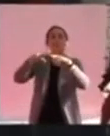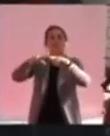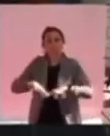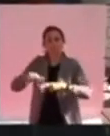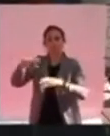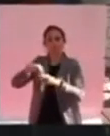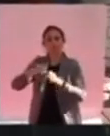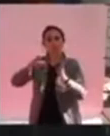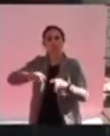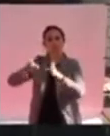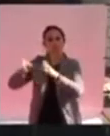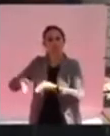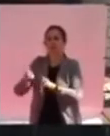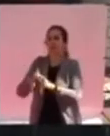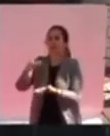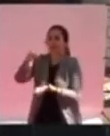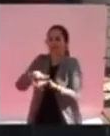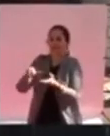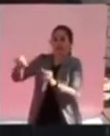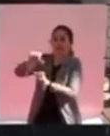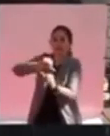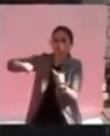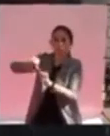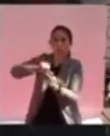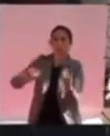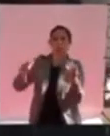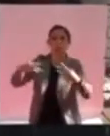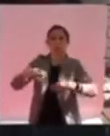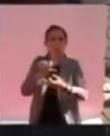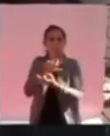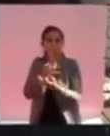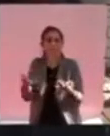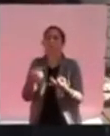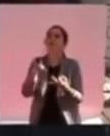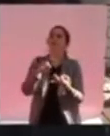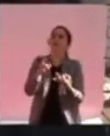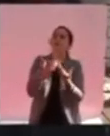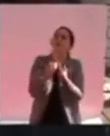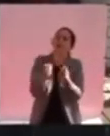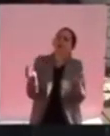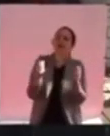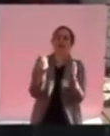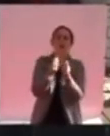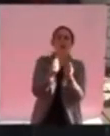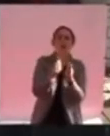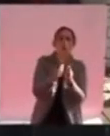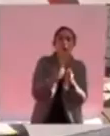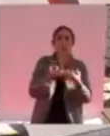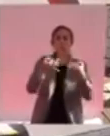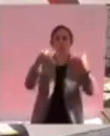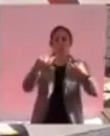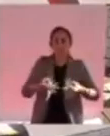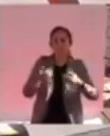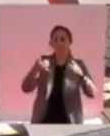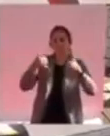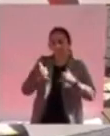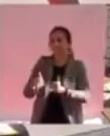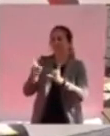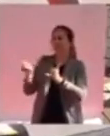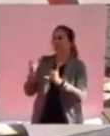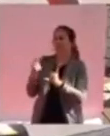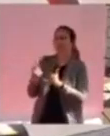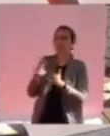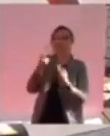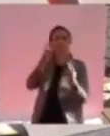successivo e come hanno fatto tanti nostri colleghi che hanno deciso di non vedere i propri figli per settimane